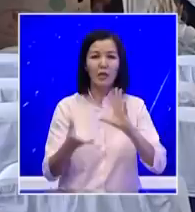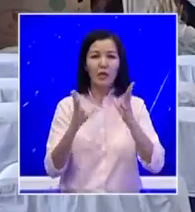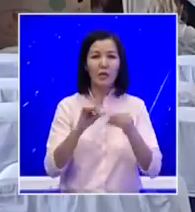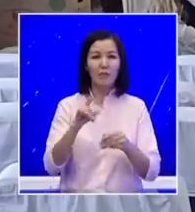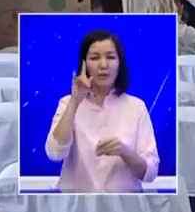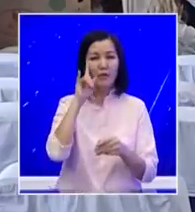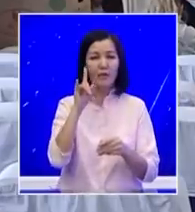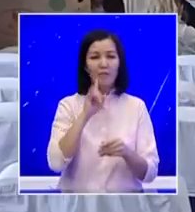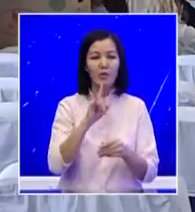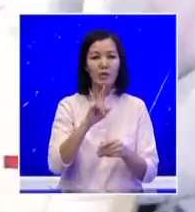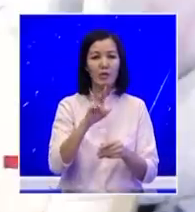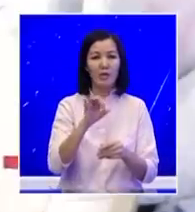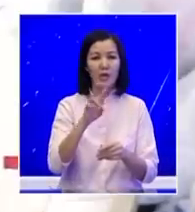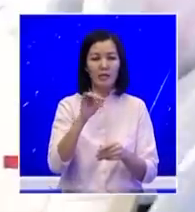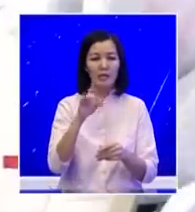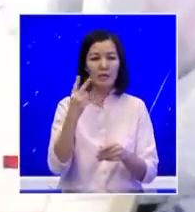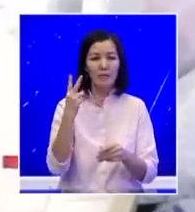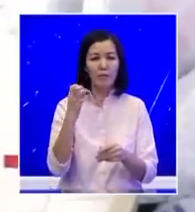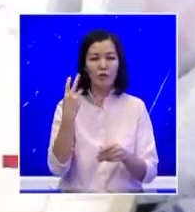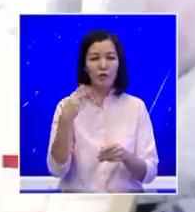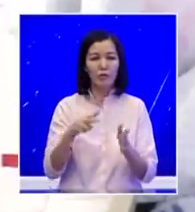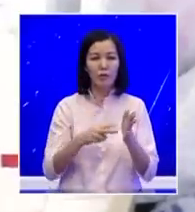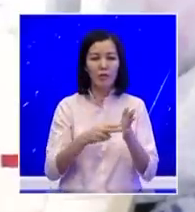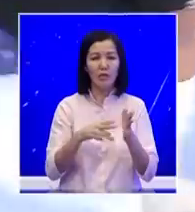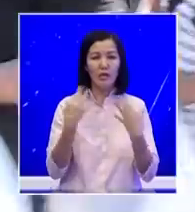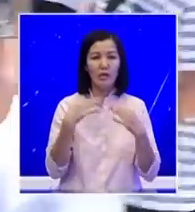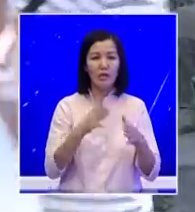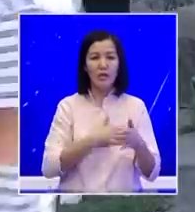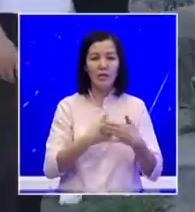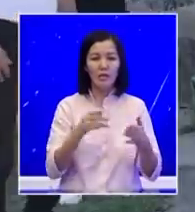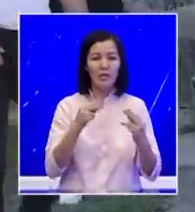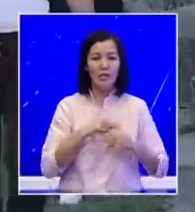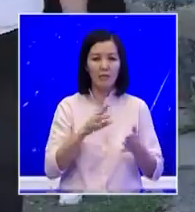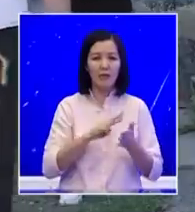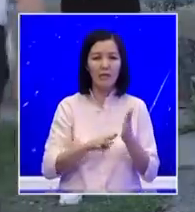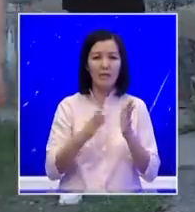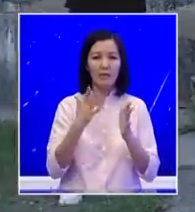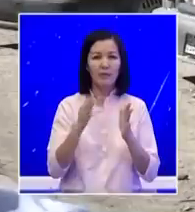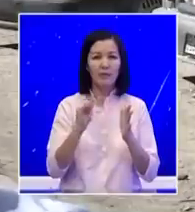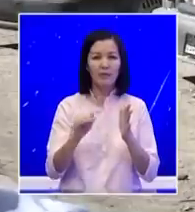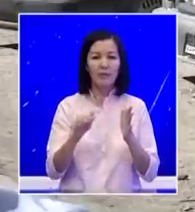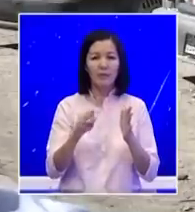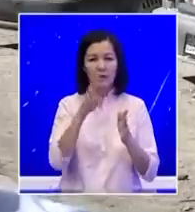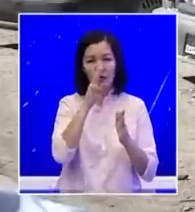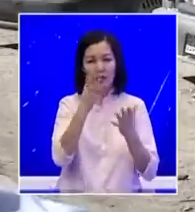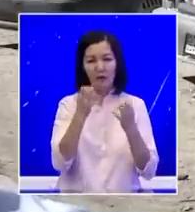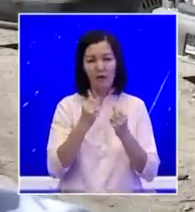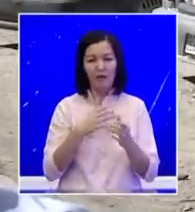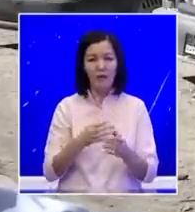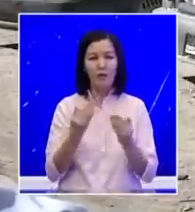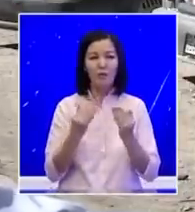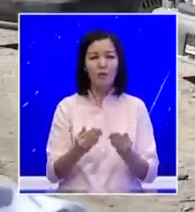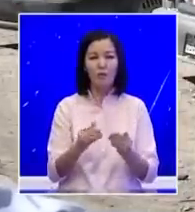еңбекші Қазақ ауданында 527 ерікті бар. Бүгінде олардың жүзі тұрақты түрде 85 мың теңге жалақ алады. Бүгін өздеріңіз көріп